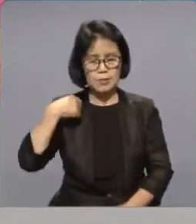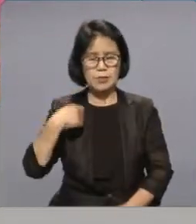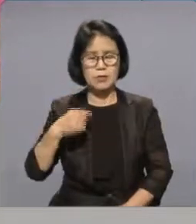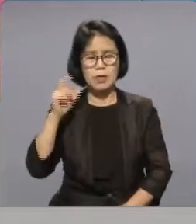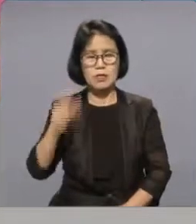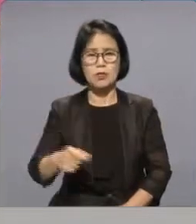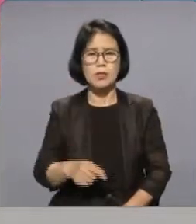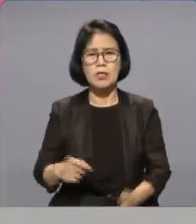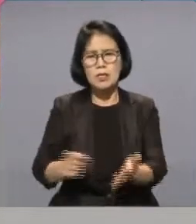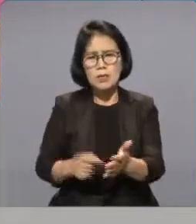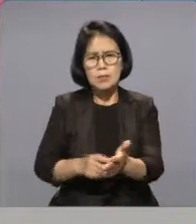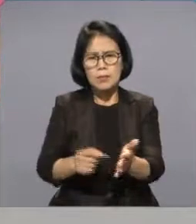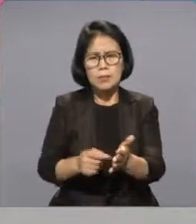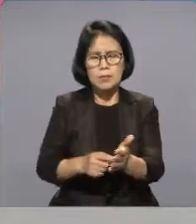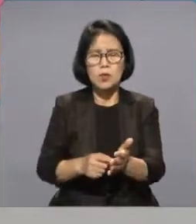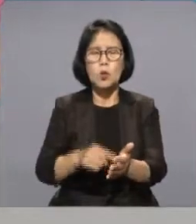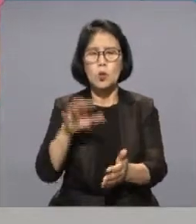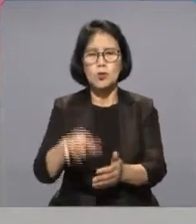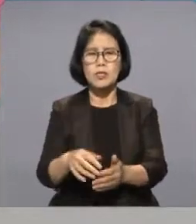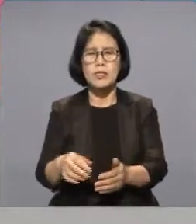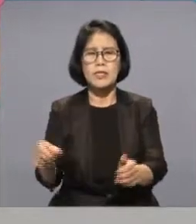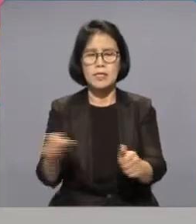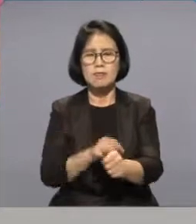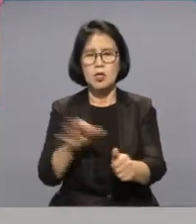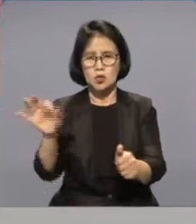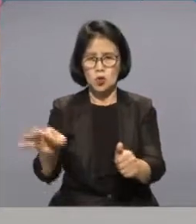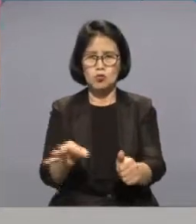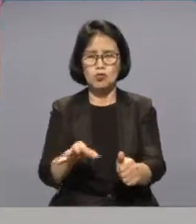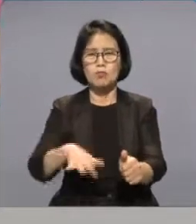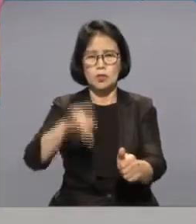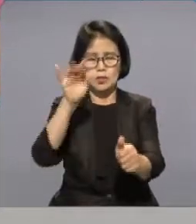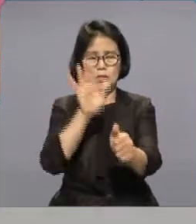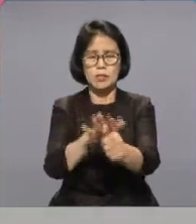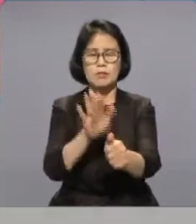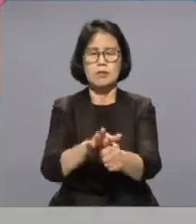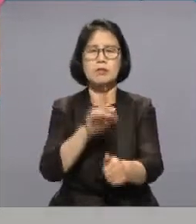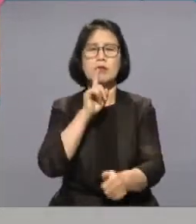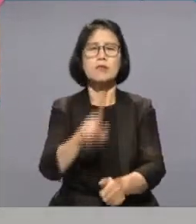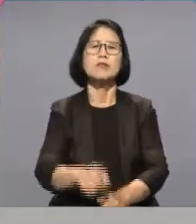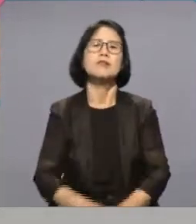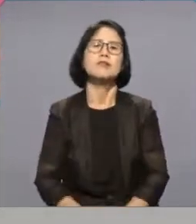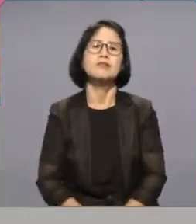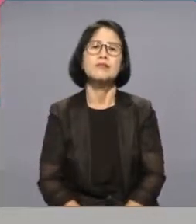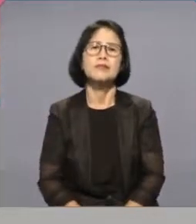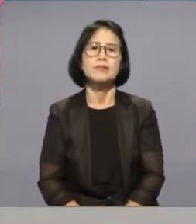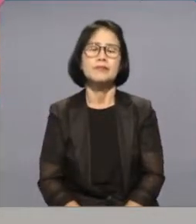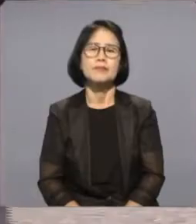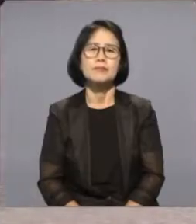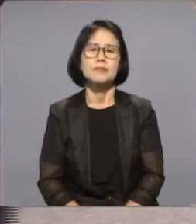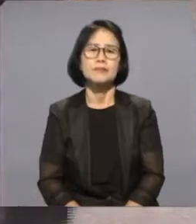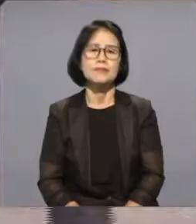곳에는 특별 교부금까지 우선 지원하겠다고 밝혔습니다. 김대영 기자입니다.